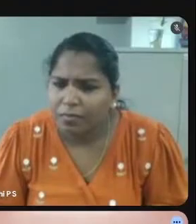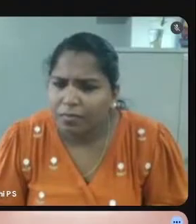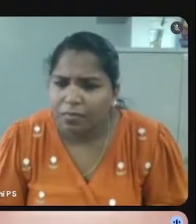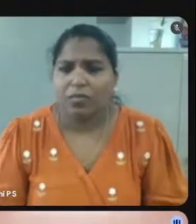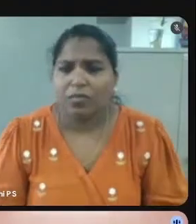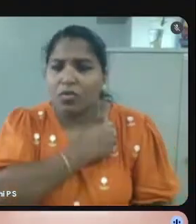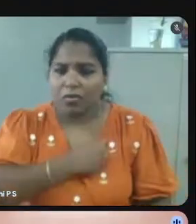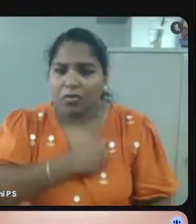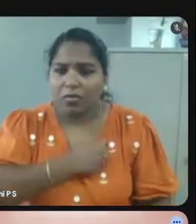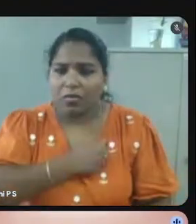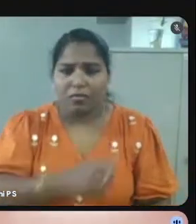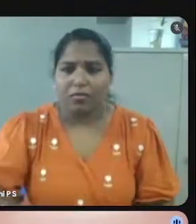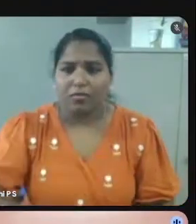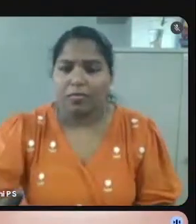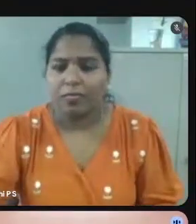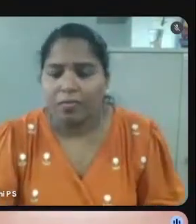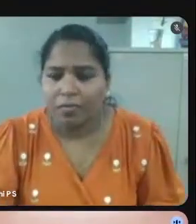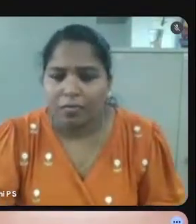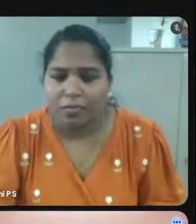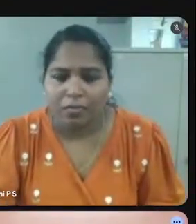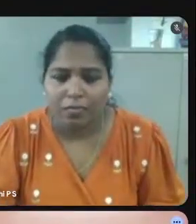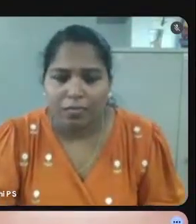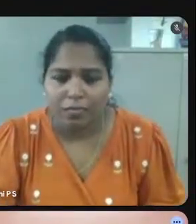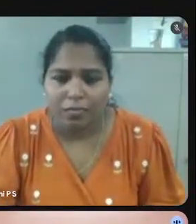ചെയ്യുമായിരിക്കും? പ്രത്യേക സ്പെസിഫിക് ഏജ് ഉണ്ടോ?